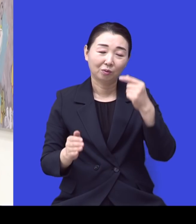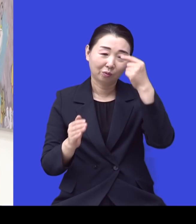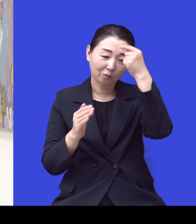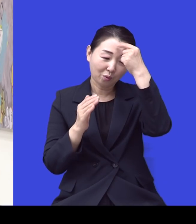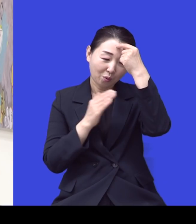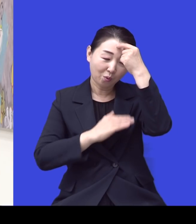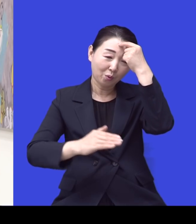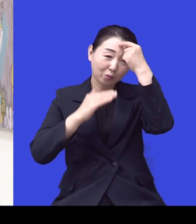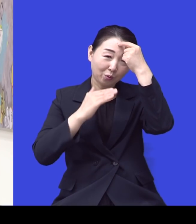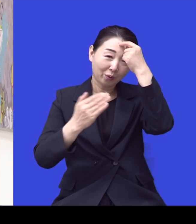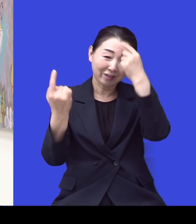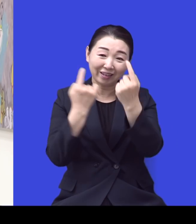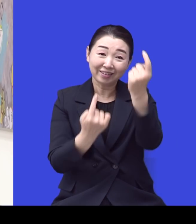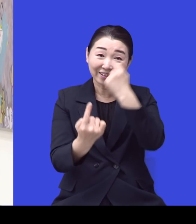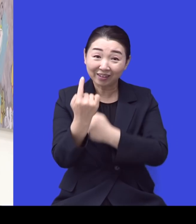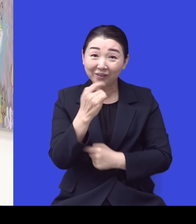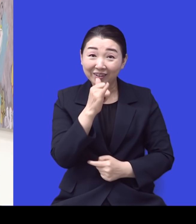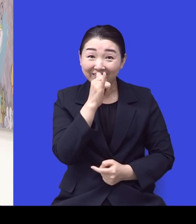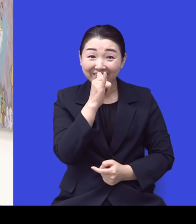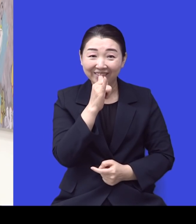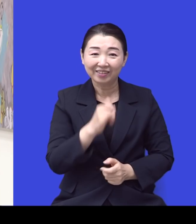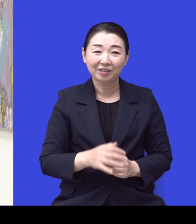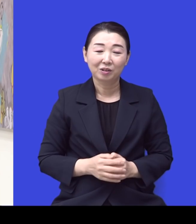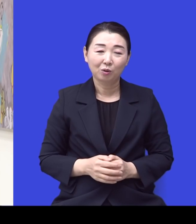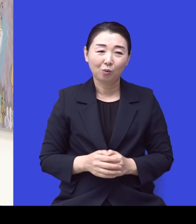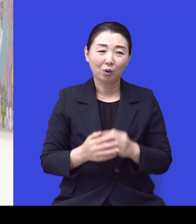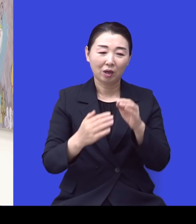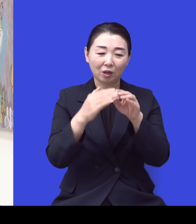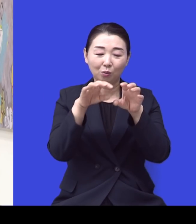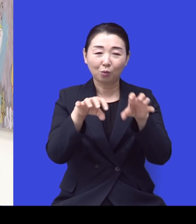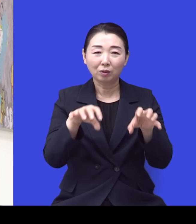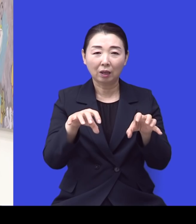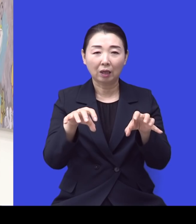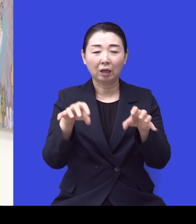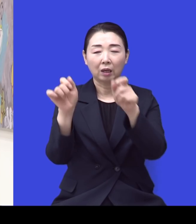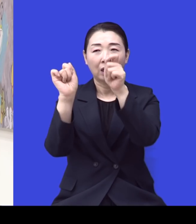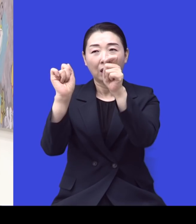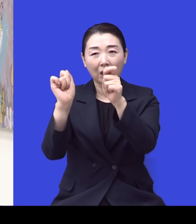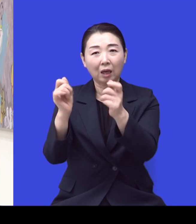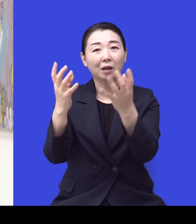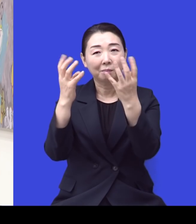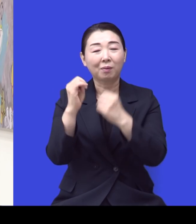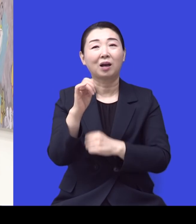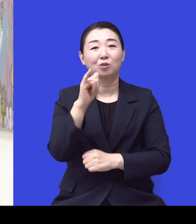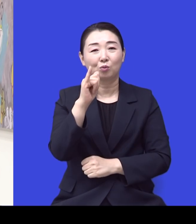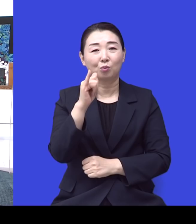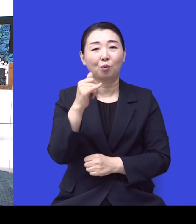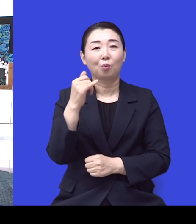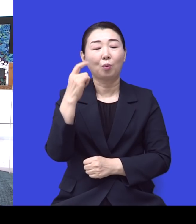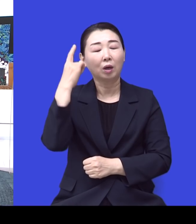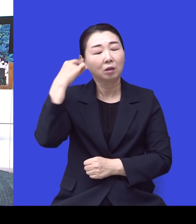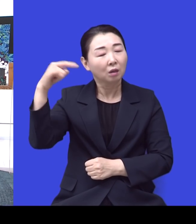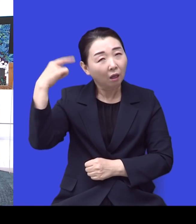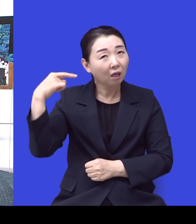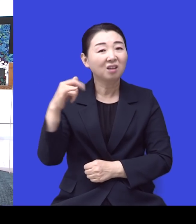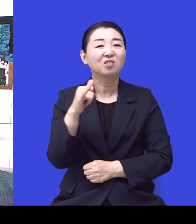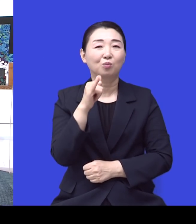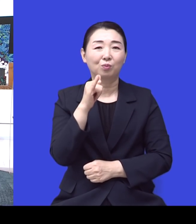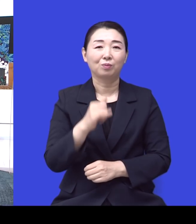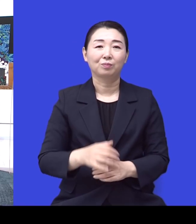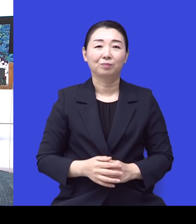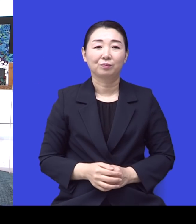네, 그러니까 그 동네 자체가 말씀드린 대로 너무 이제 샤머니즘 속에 있고 네. 사람들이 막 정신 나가신 분들도